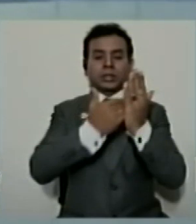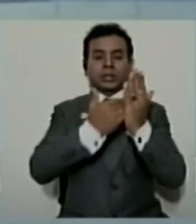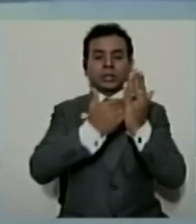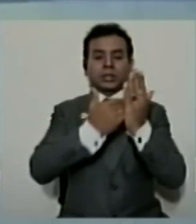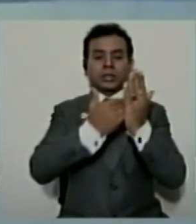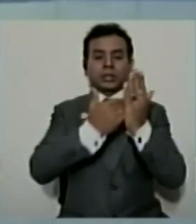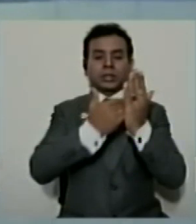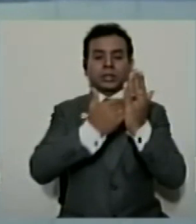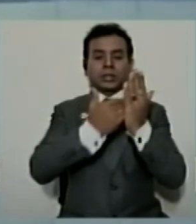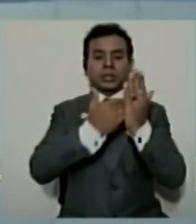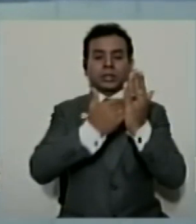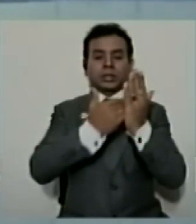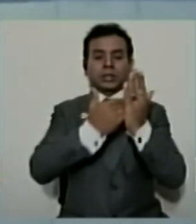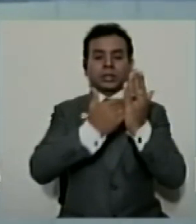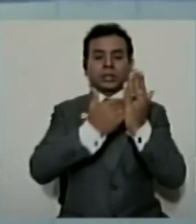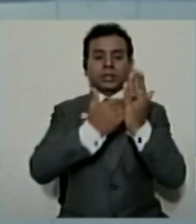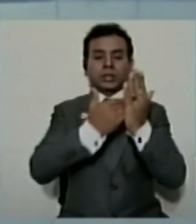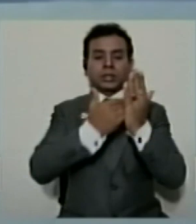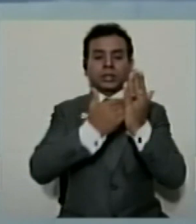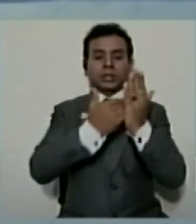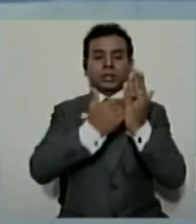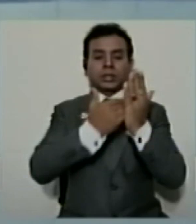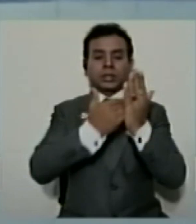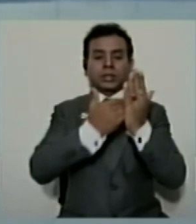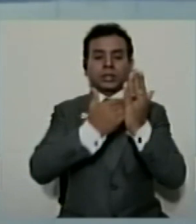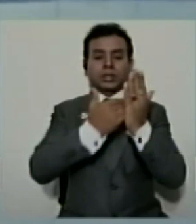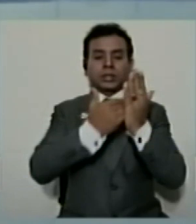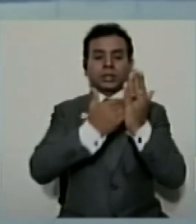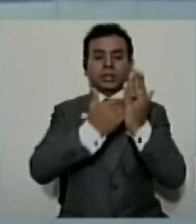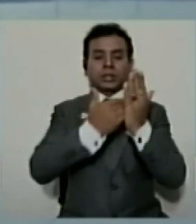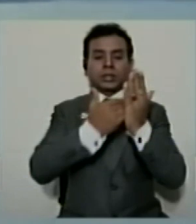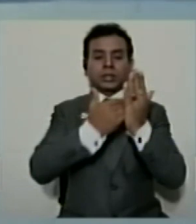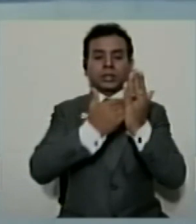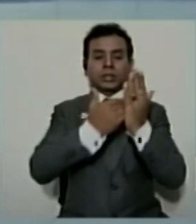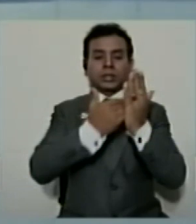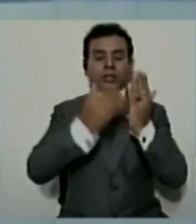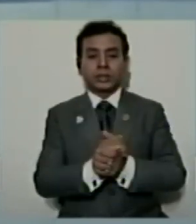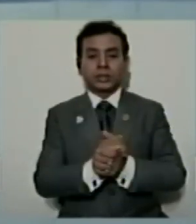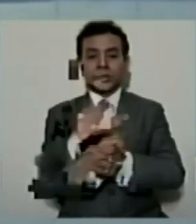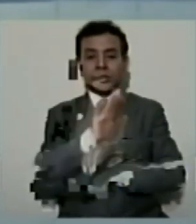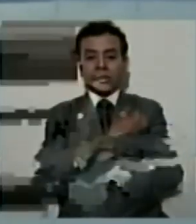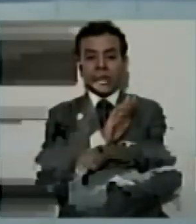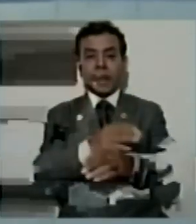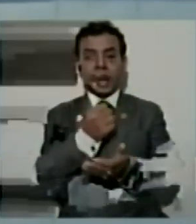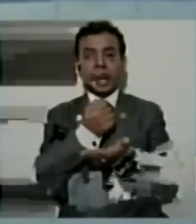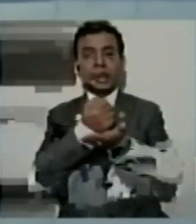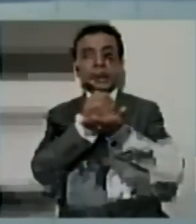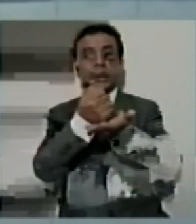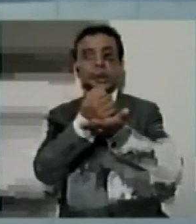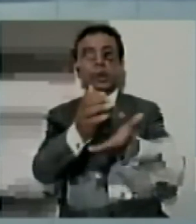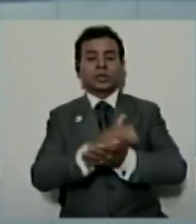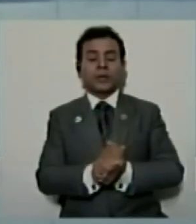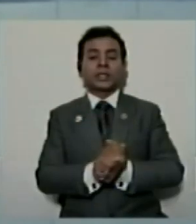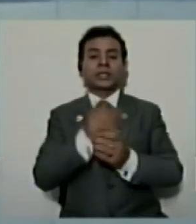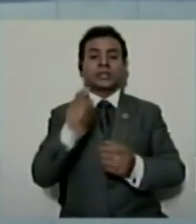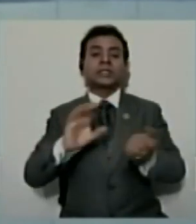পরিচ্ছন্নতা কর্মী, ড্রাইভার, ওয়ার্ড বয়, আয়া, এইসব যারা স্বাস্থ্য সেবায় কাজ করেন, অনেক এই আক্রান্তদের মধ্যে